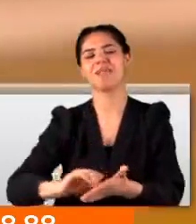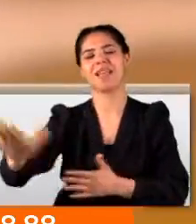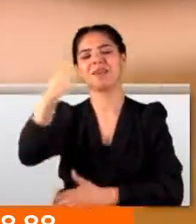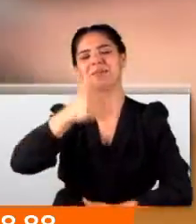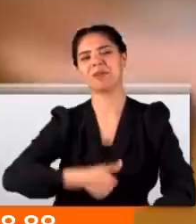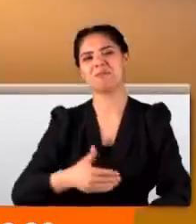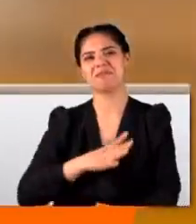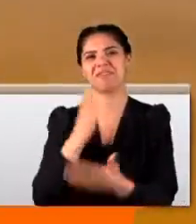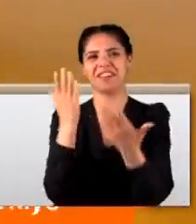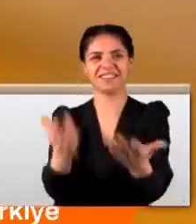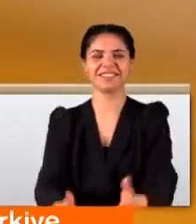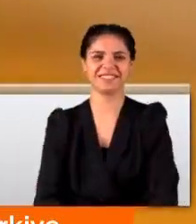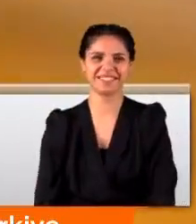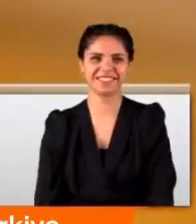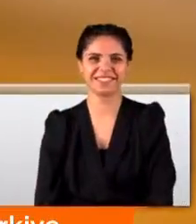gülümsetti.